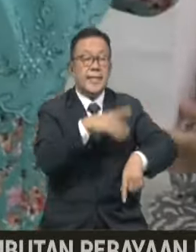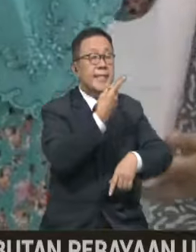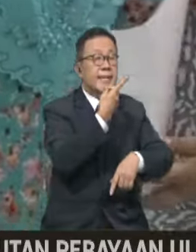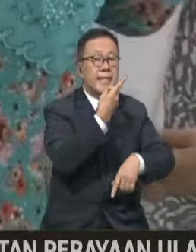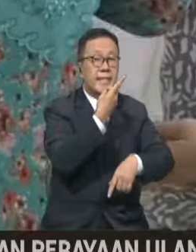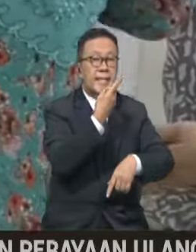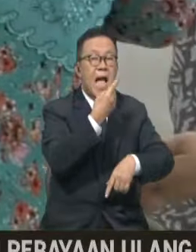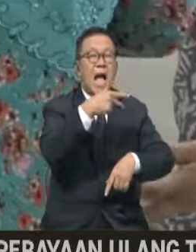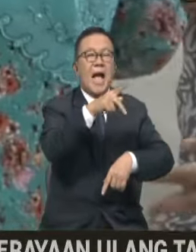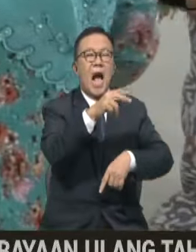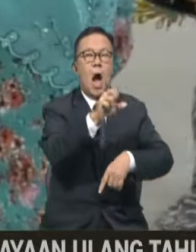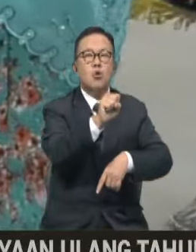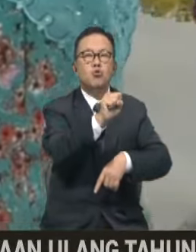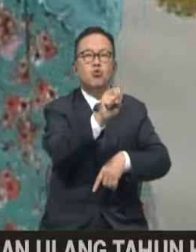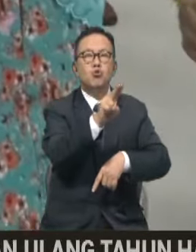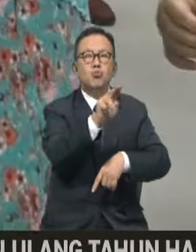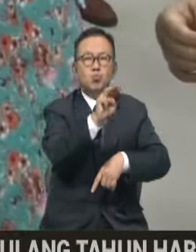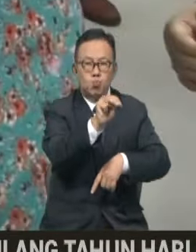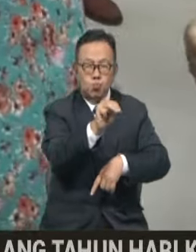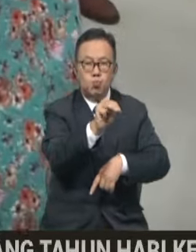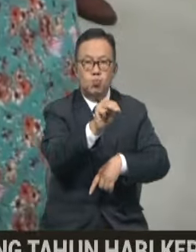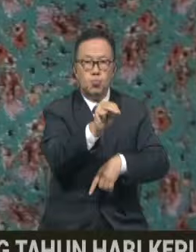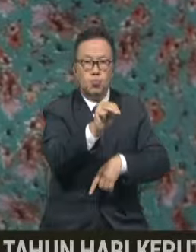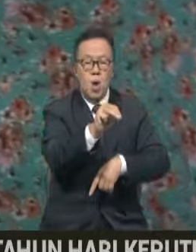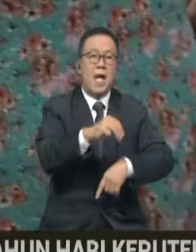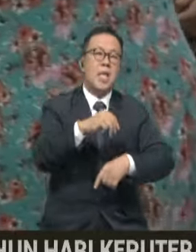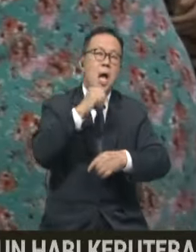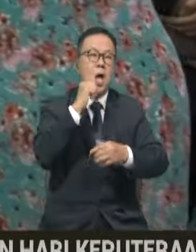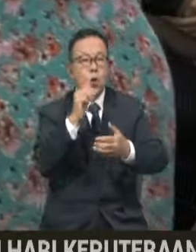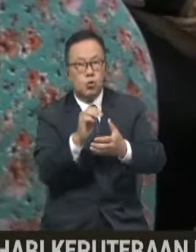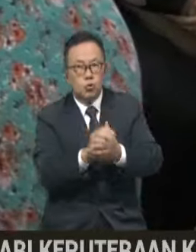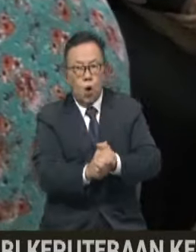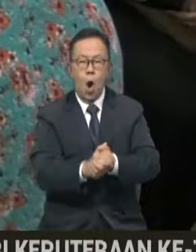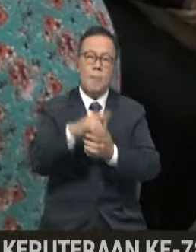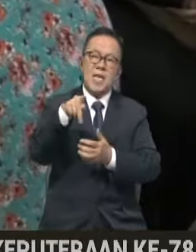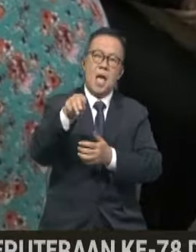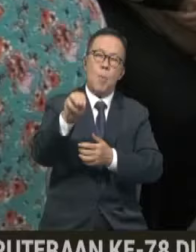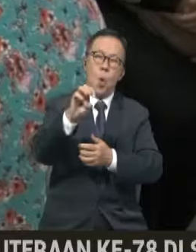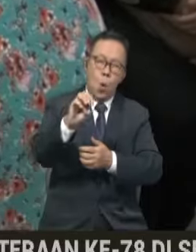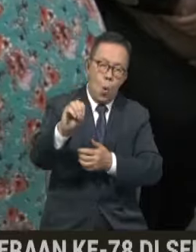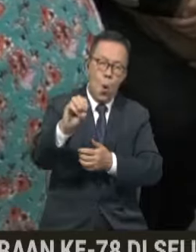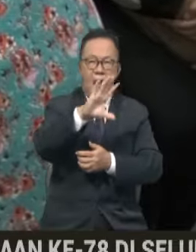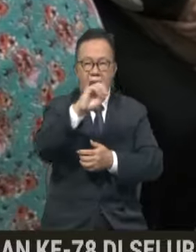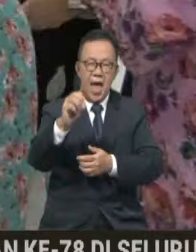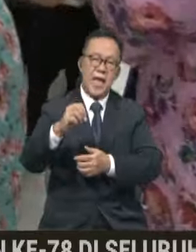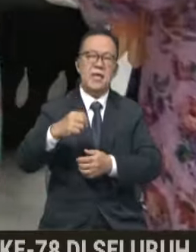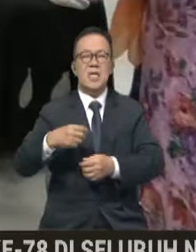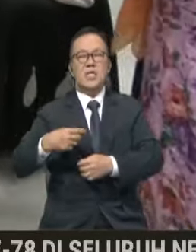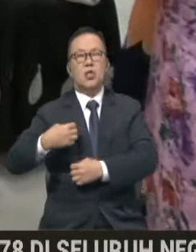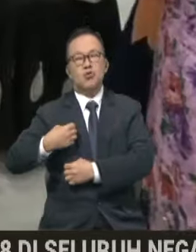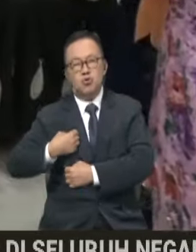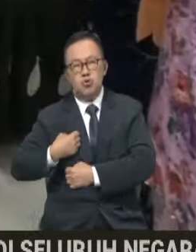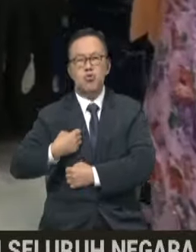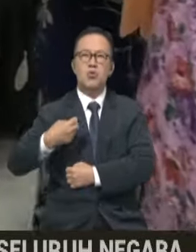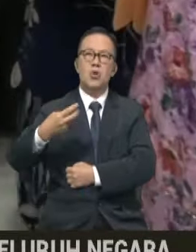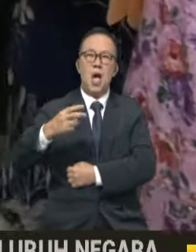Haja Kalsyum binti Haji Suhaili, isteri Menteri di Jabatan Perdana Menteri dan Menteri Pertahanan Kedua, dan Pengiran